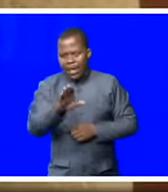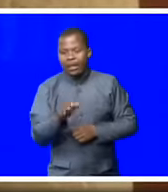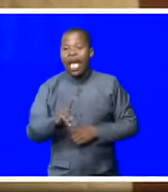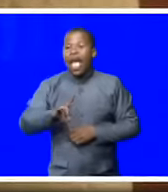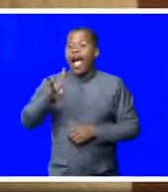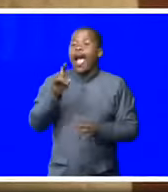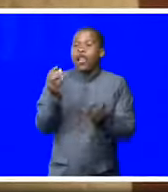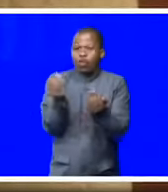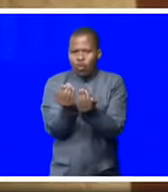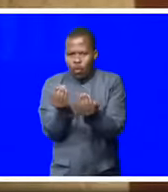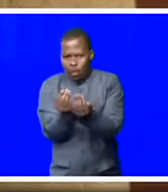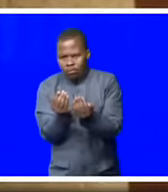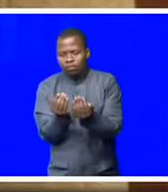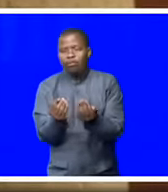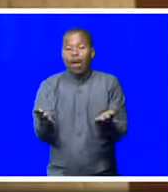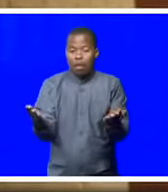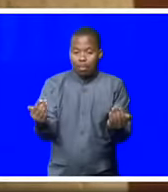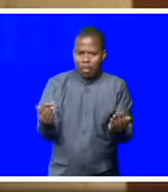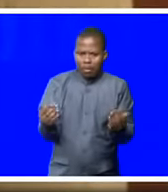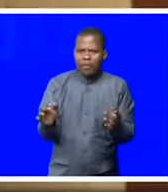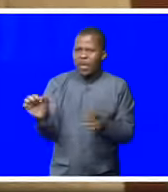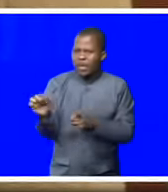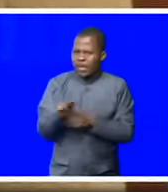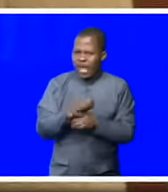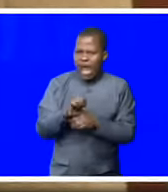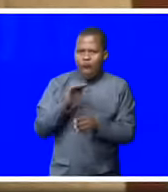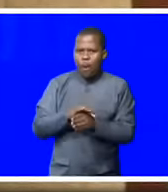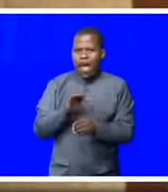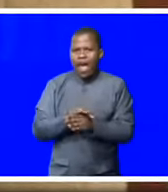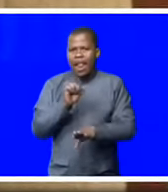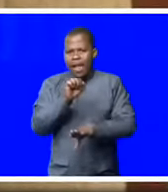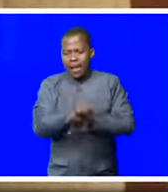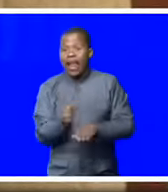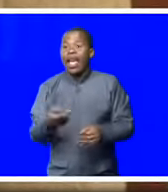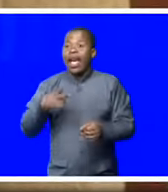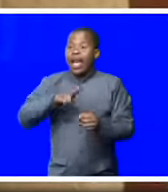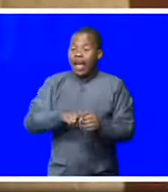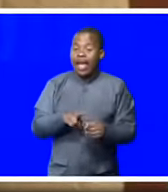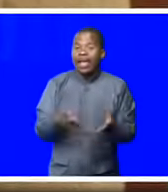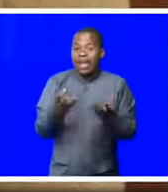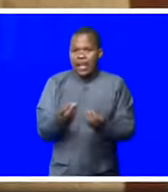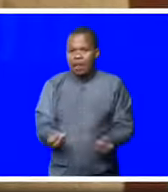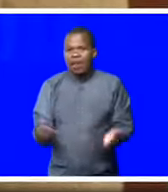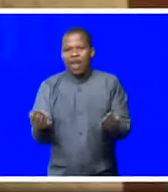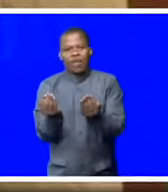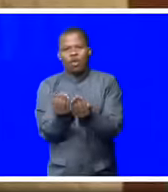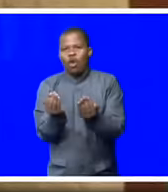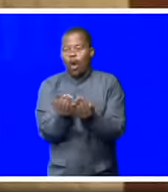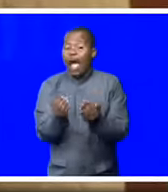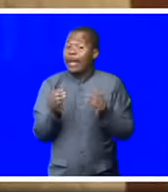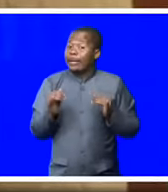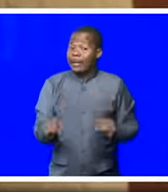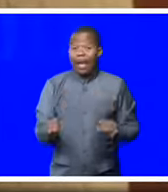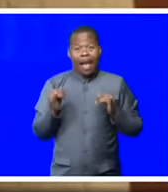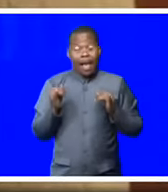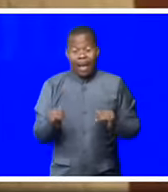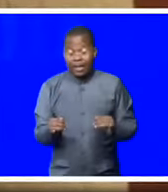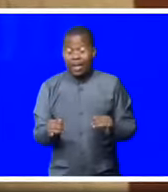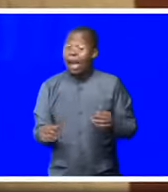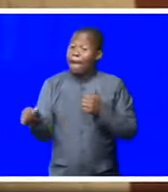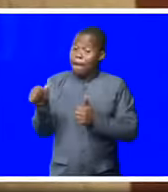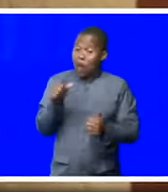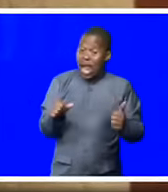schools la cishe kuchubeka kahle khona kakhulu bantwana bayakhombisa abanelisasasa banemdlandla wokuthi nemambala